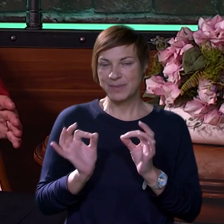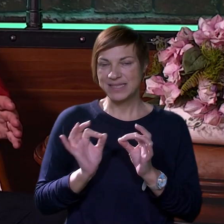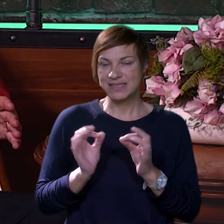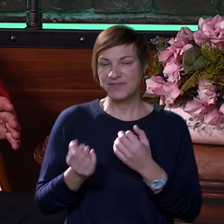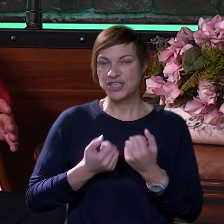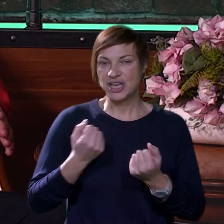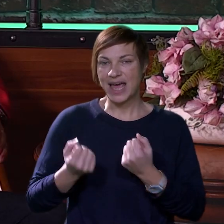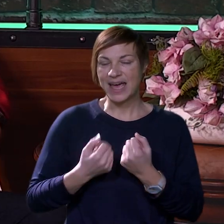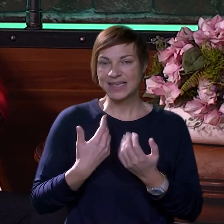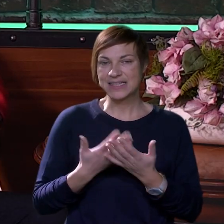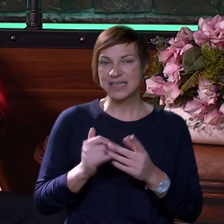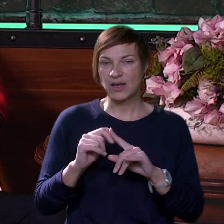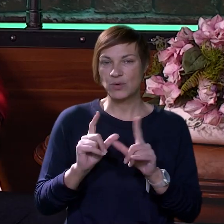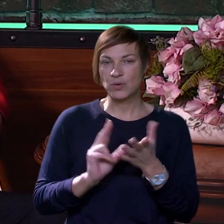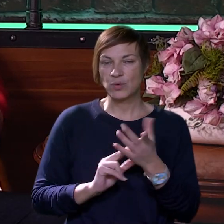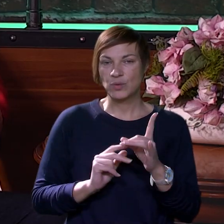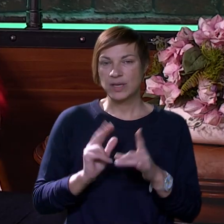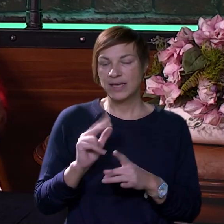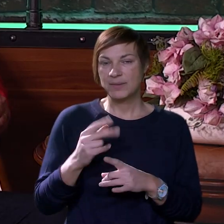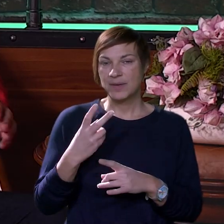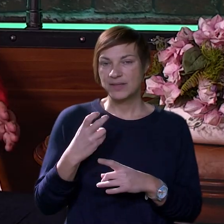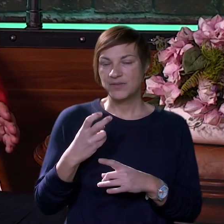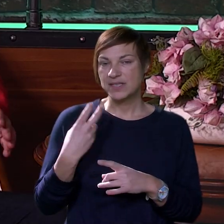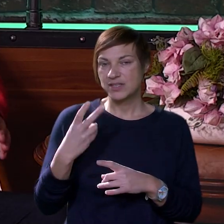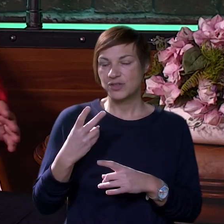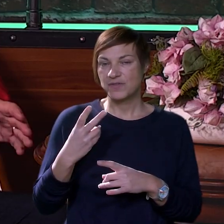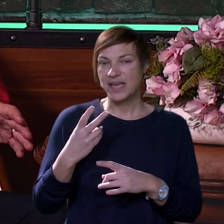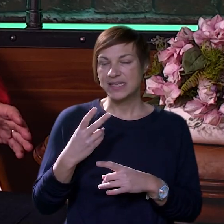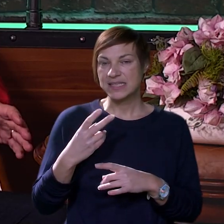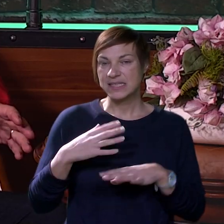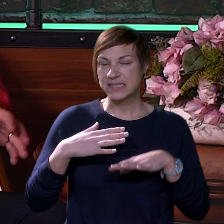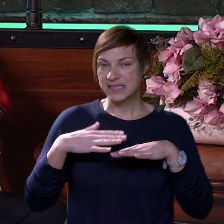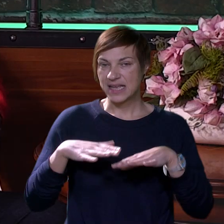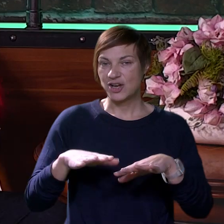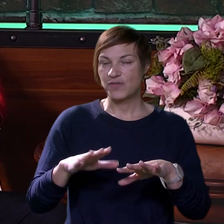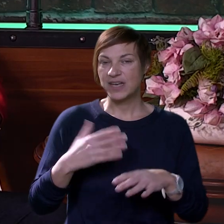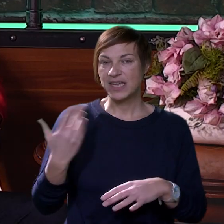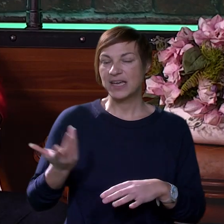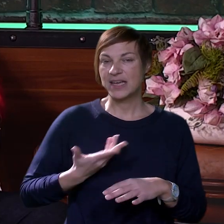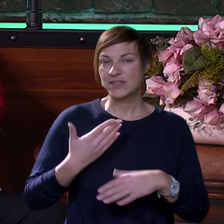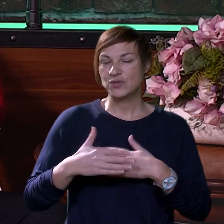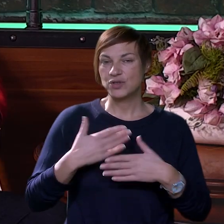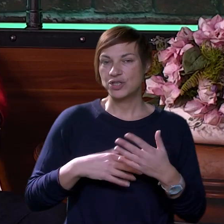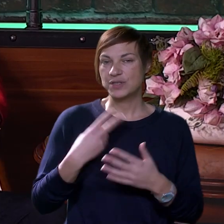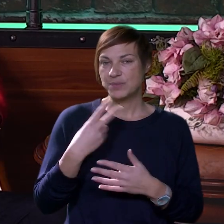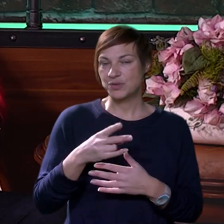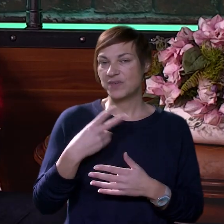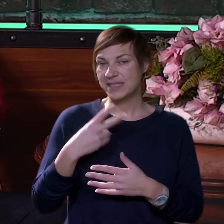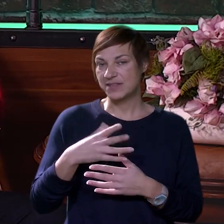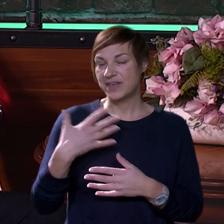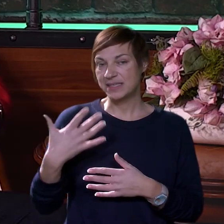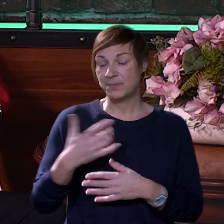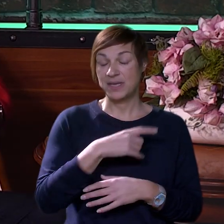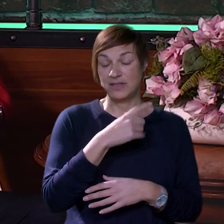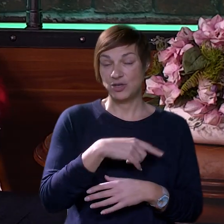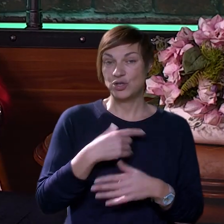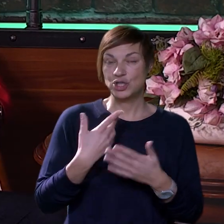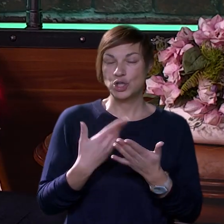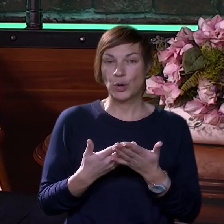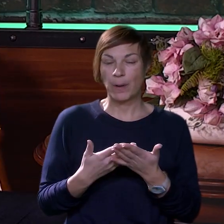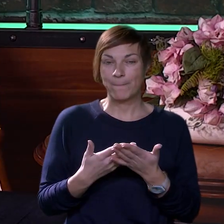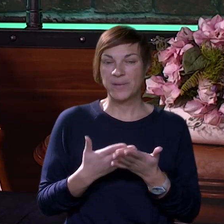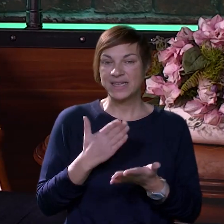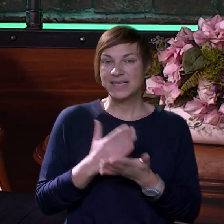specifična akcija, budući da u Kuni ima nekih 200-220 stanovnika. A na akciju dođe između 20 i 25 ljudi. Možete